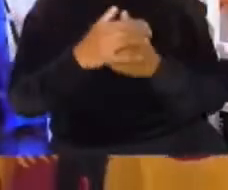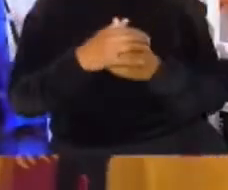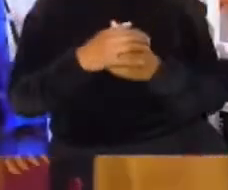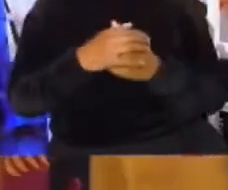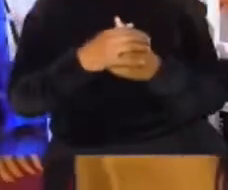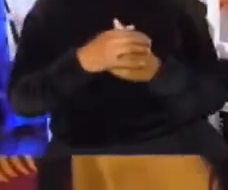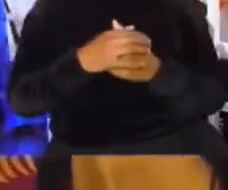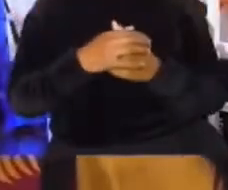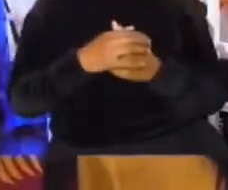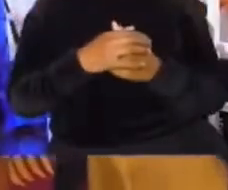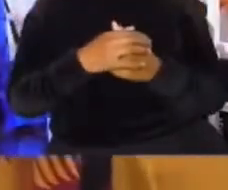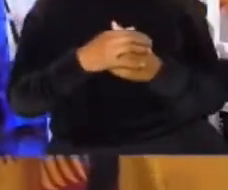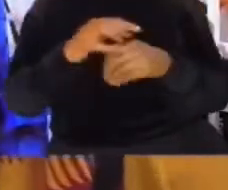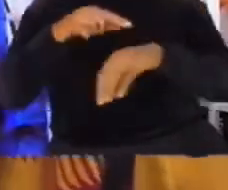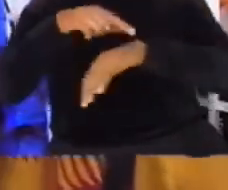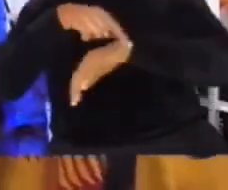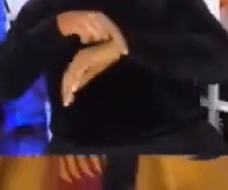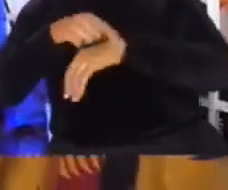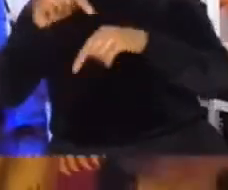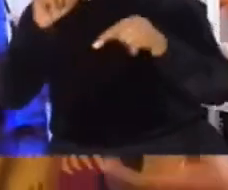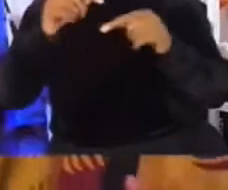Zino todo nero kakunu huo.